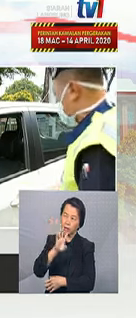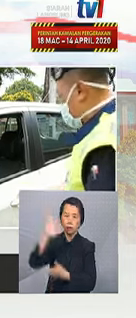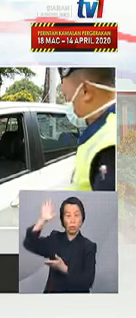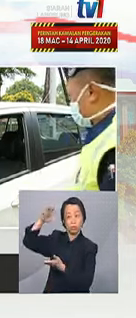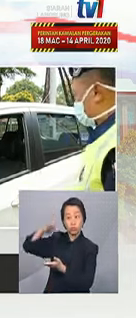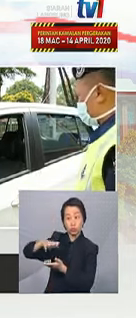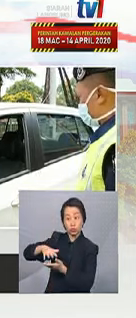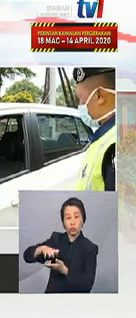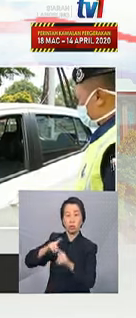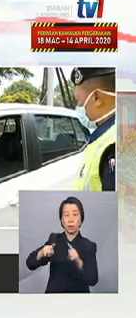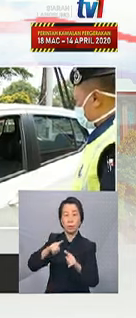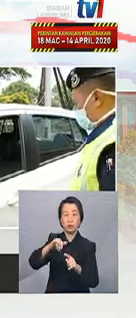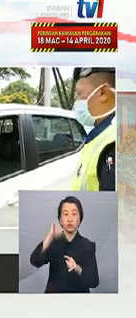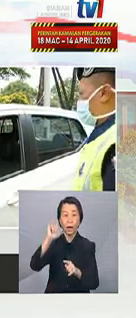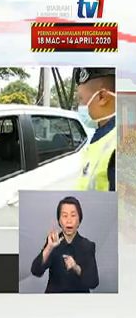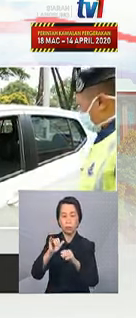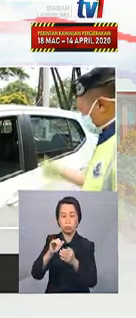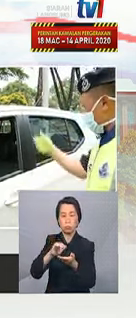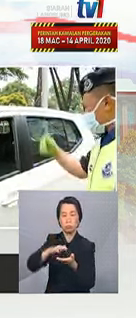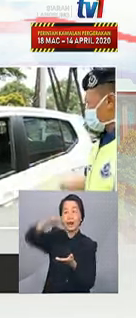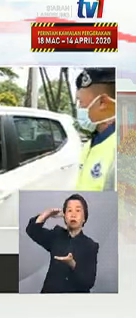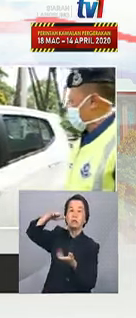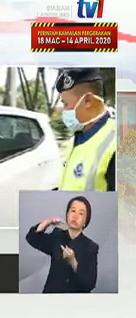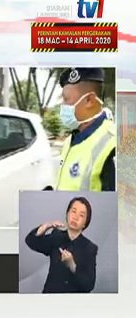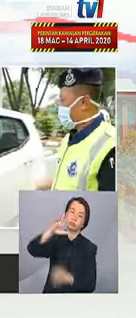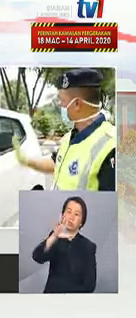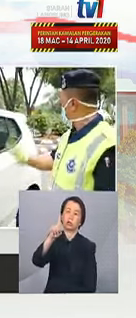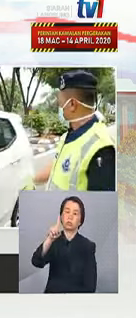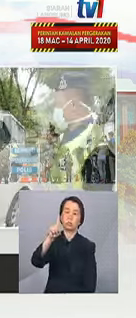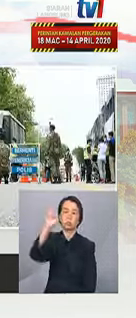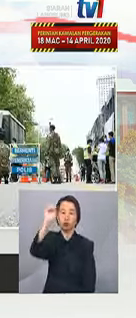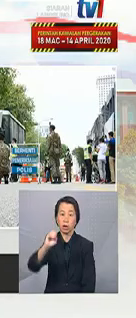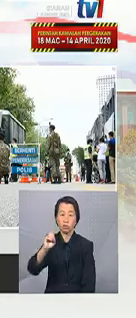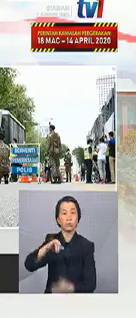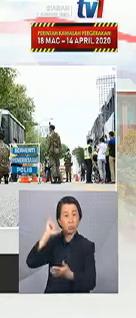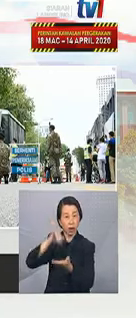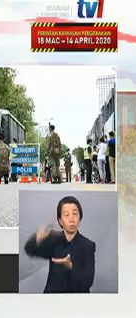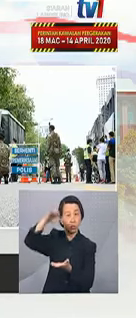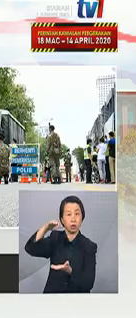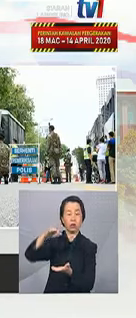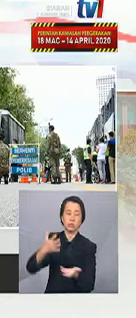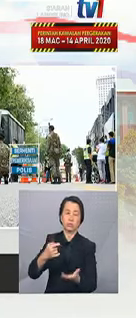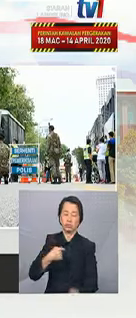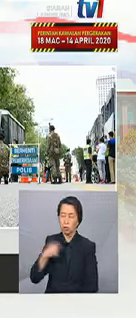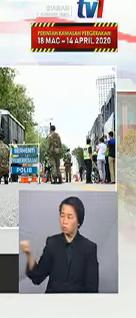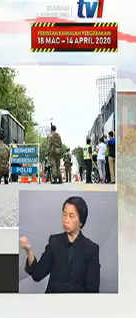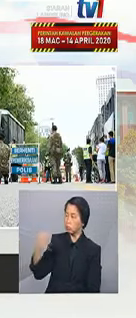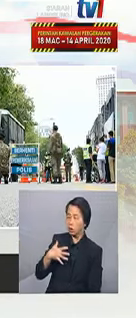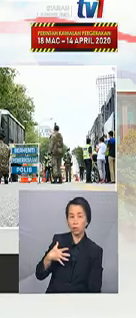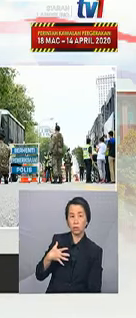ini, semalam tiba-tiba meningkat kepada 51%. Saya dimaklumkan